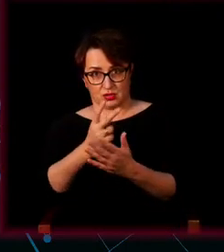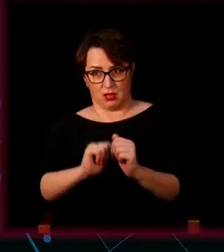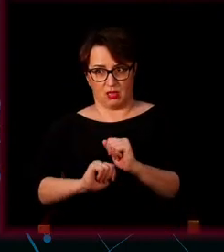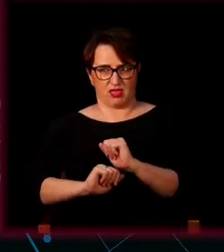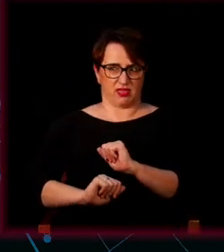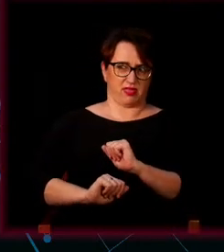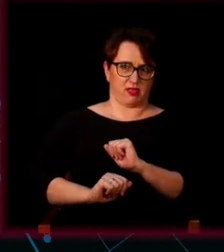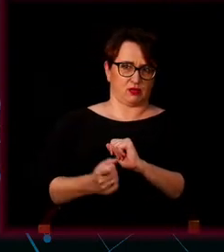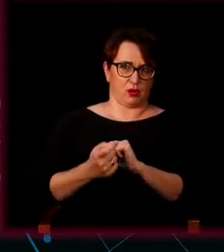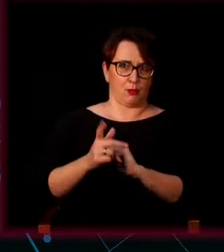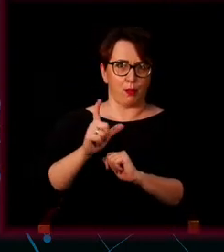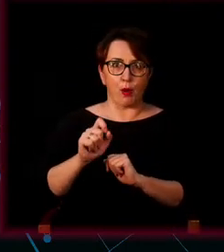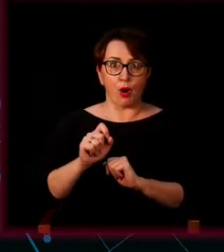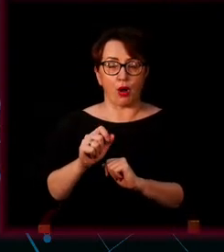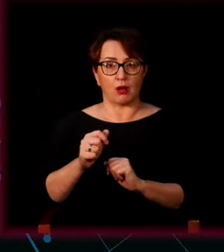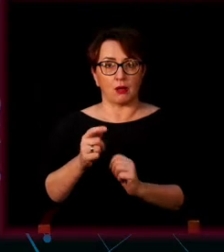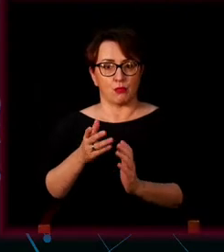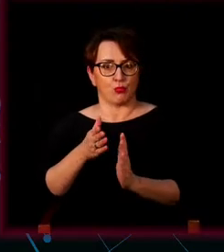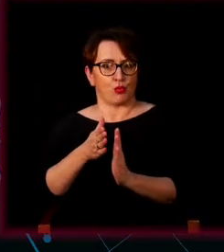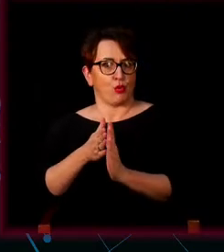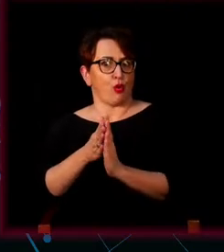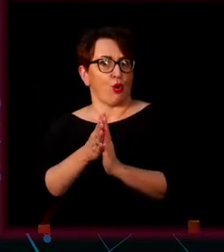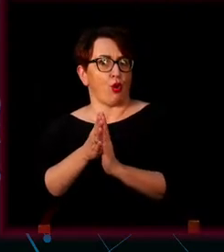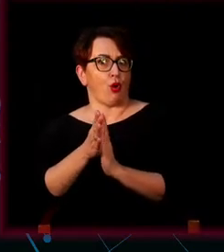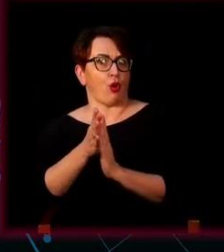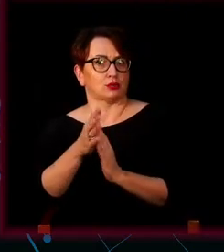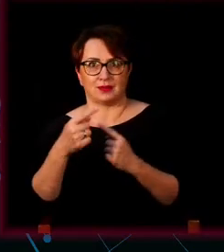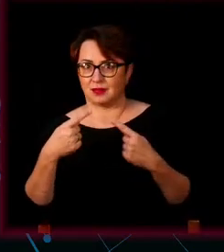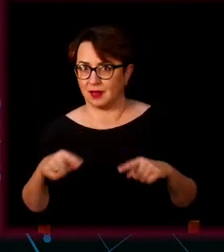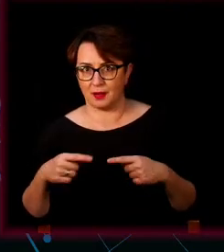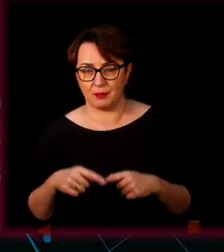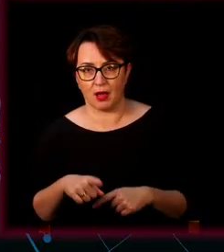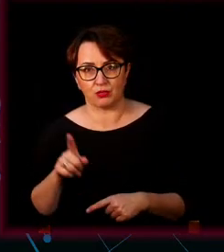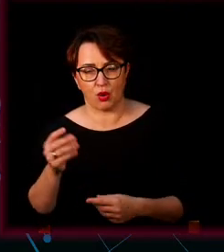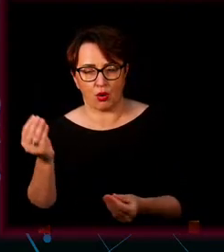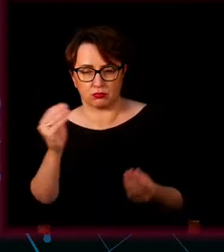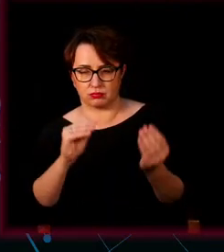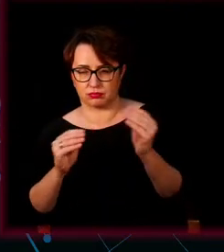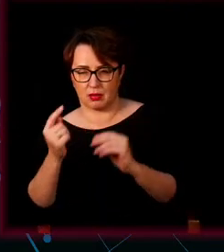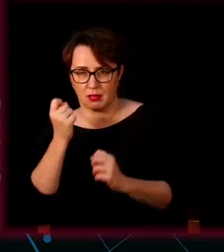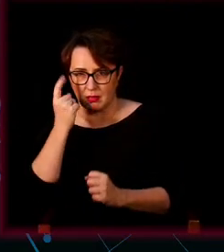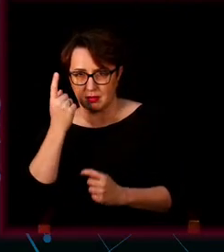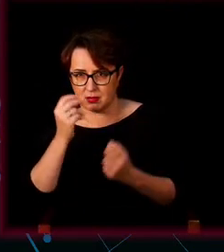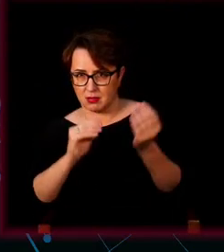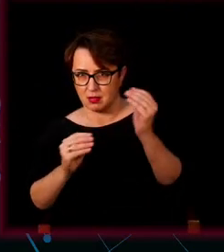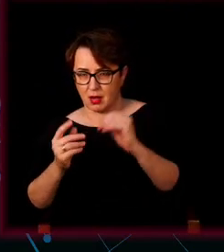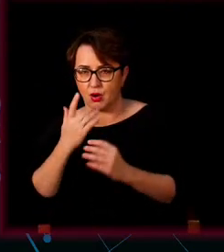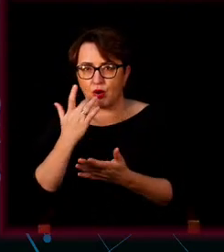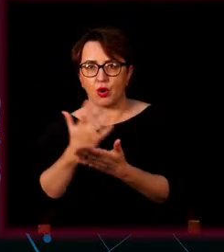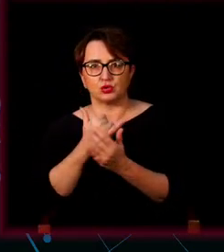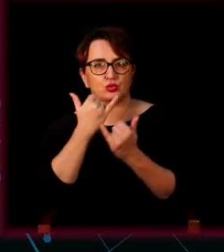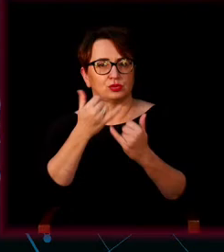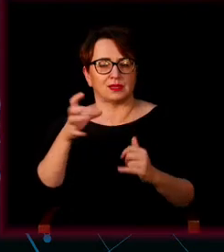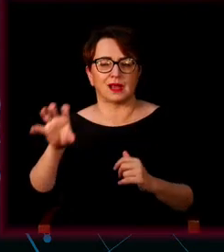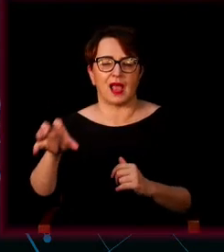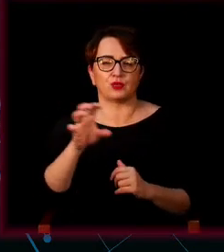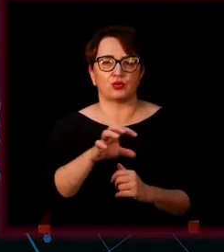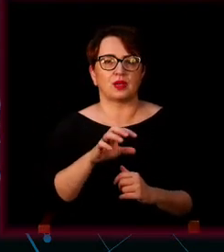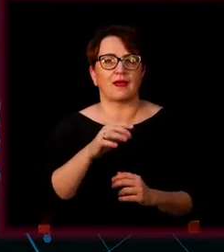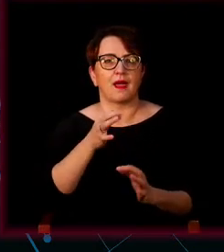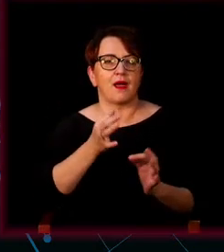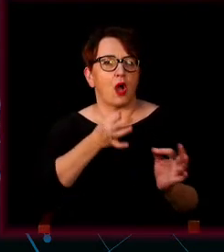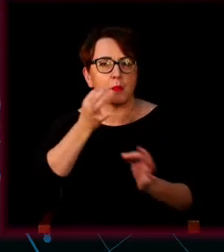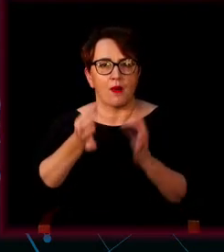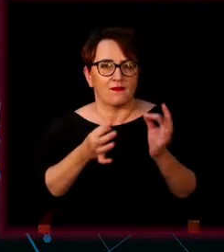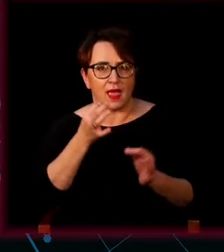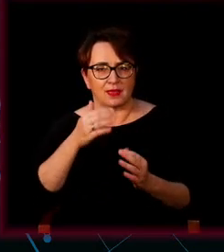linearnie poprowadzonej intrygi mamy tu do czynienia z przemyślaną konstrukcją, korzystającą, co ważne, z różnych gatunków, z różnych typów też